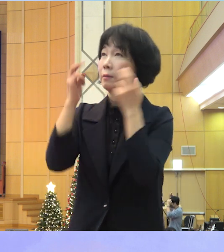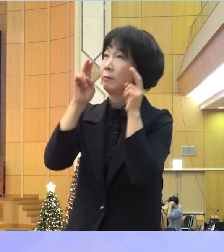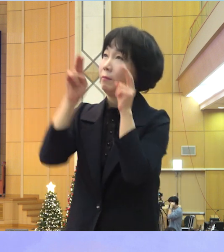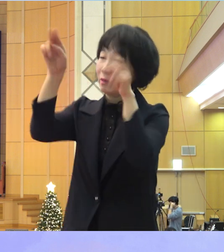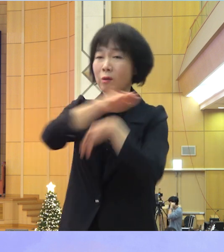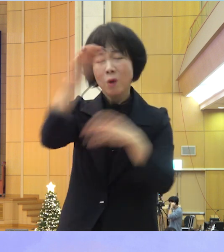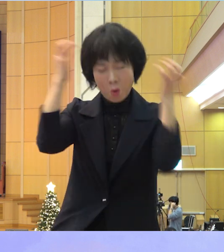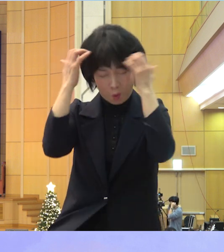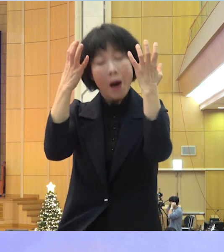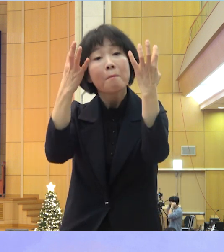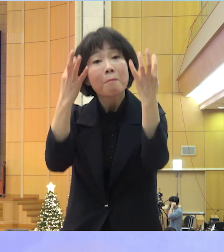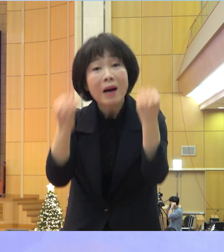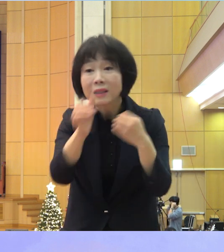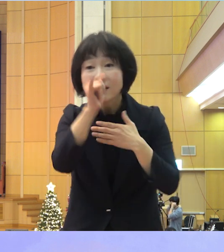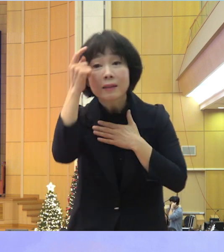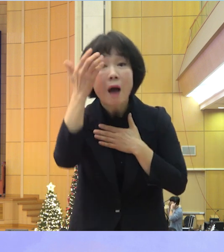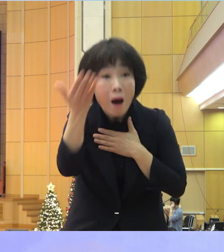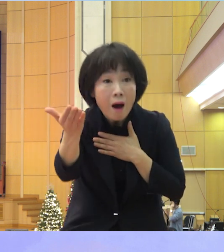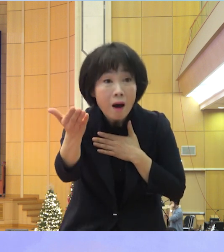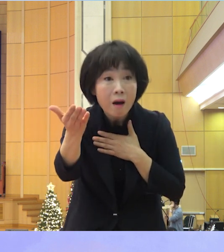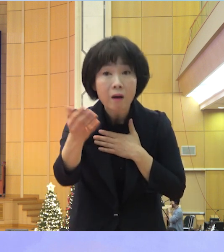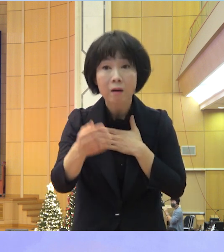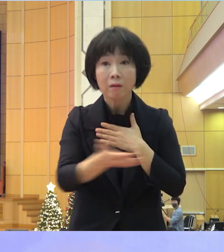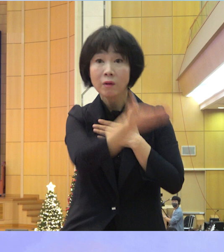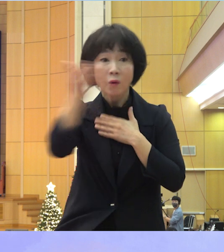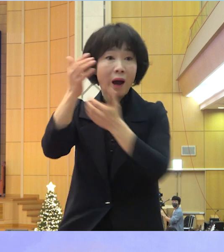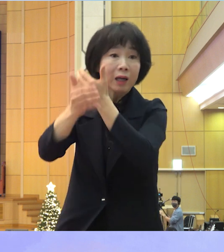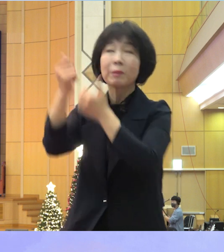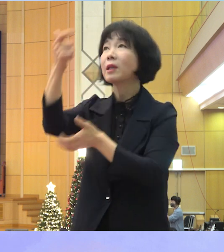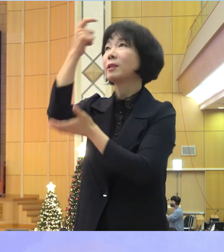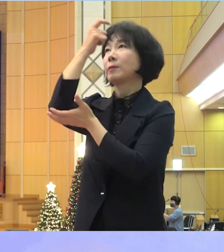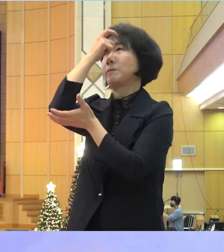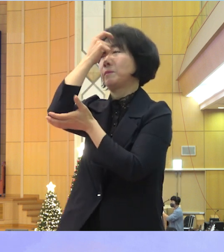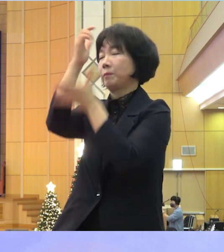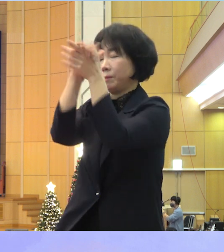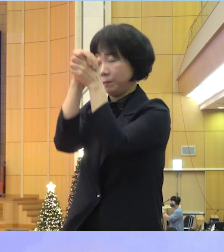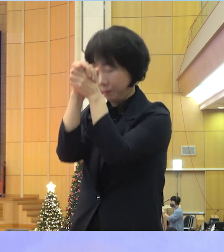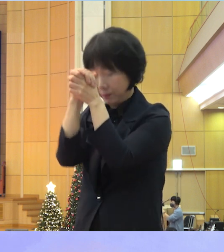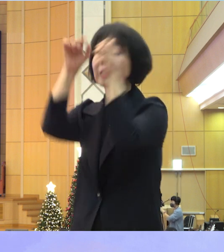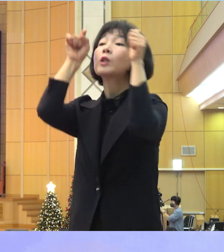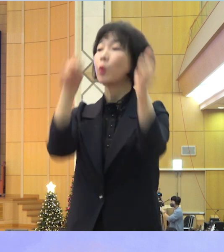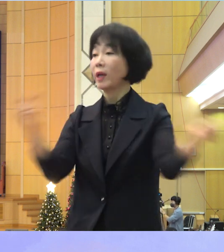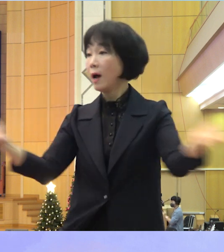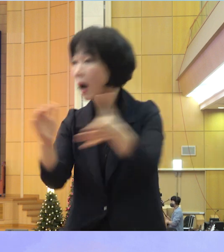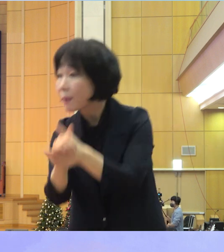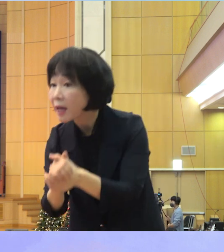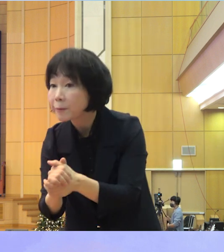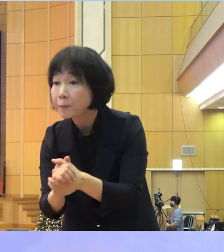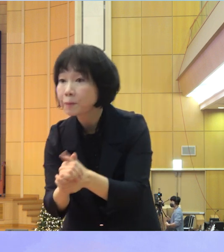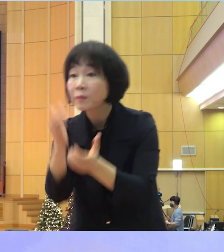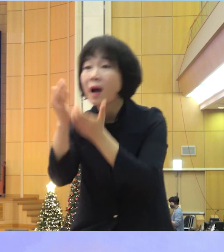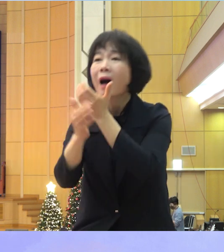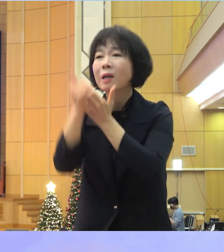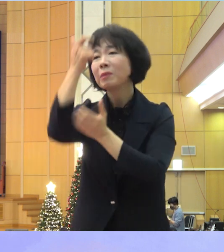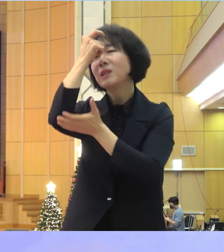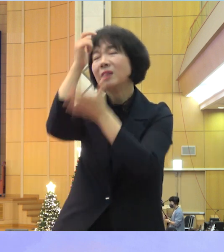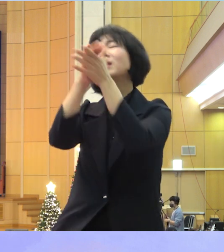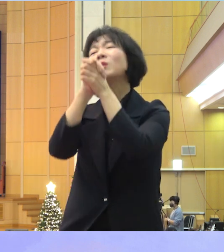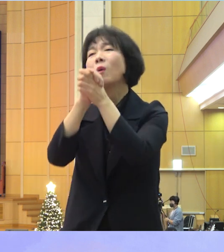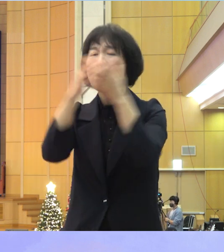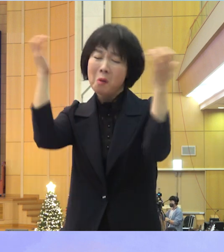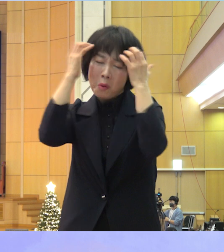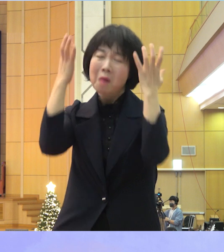있어요. 너희 중에 고난당한 자가 있느냐? 하나님께 기도하거라. 하나님께 기도하라.